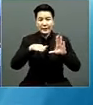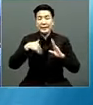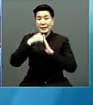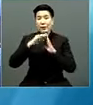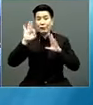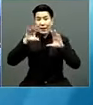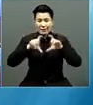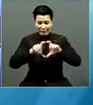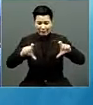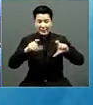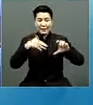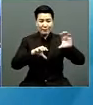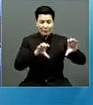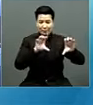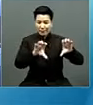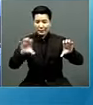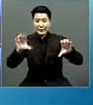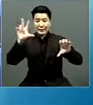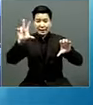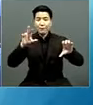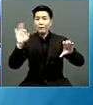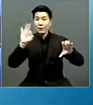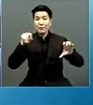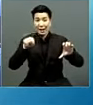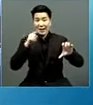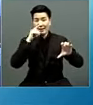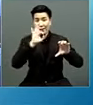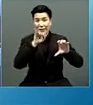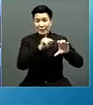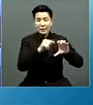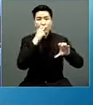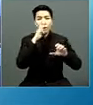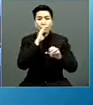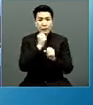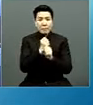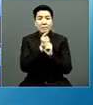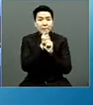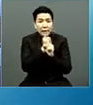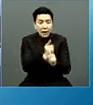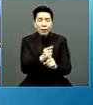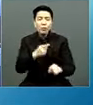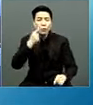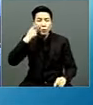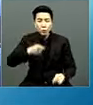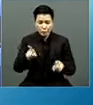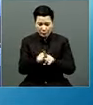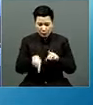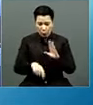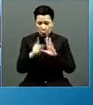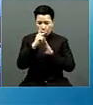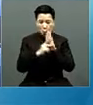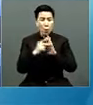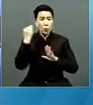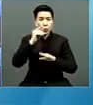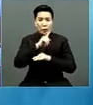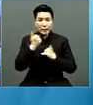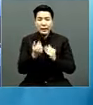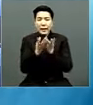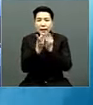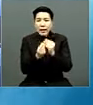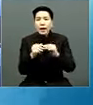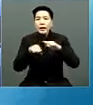ว่าเป็นอย่างไรนั้นถ้าเราเป็นอย่างนี้เนี่ยทำอย่างนี้ทุกอย่างเนี่ยเกิดขึ้นมานะครับก็จะเห็นว่าทุกวันนี้ตัวเลขเป็นหลักหน่ว